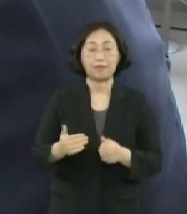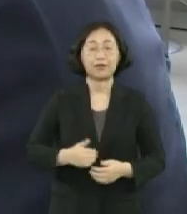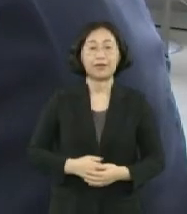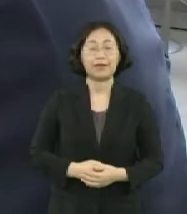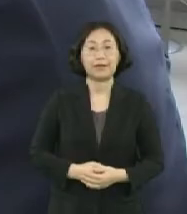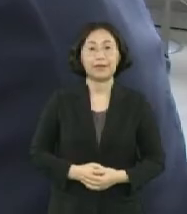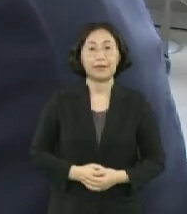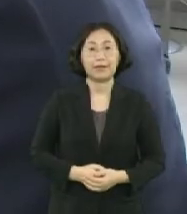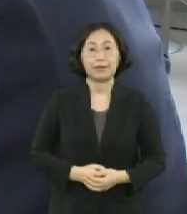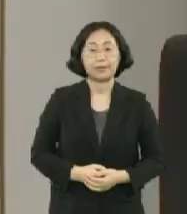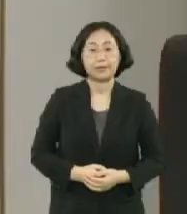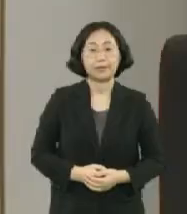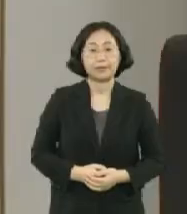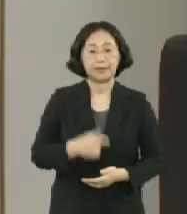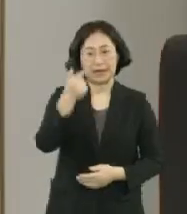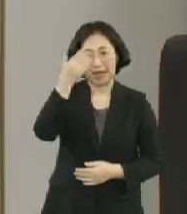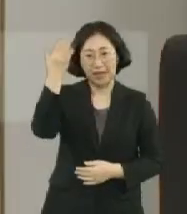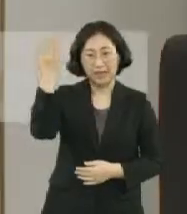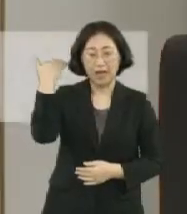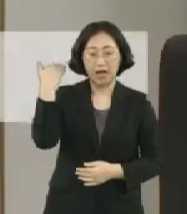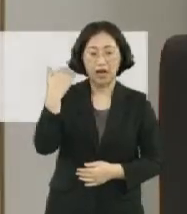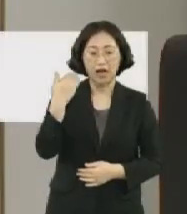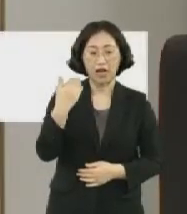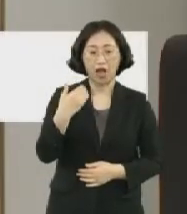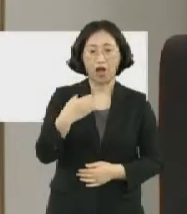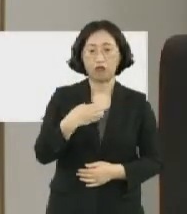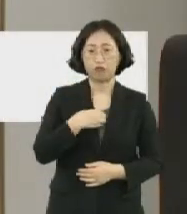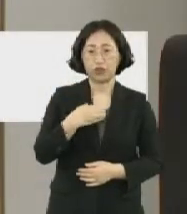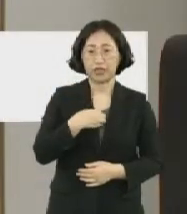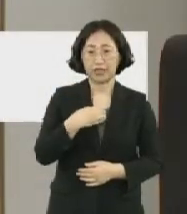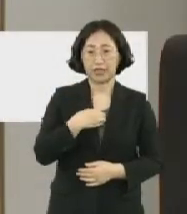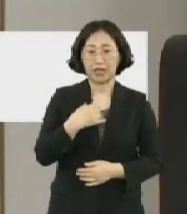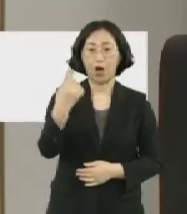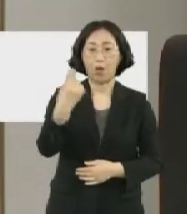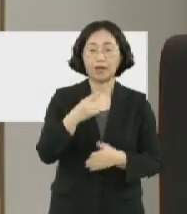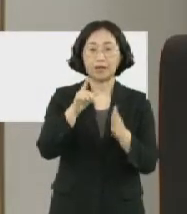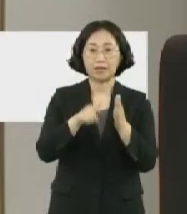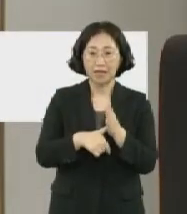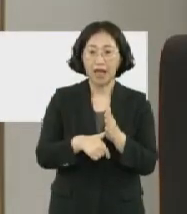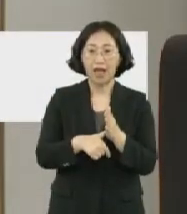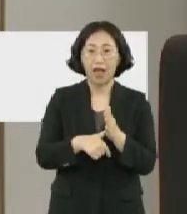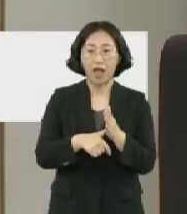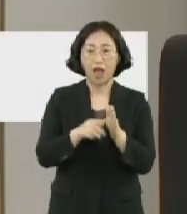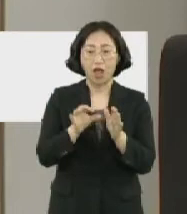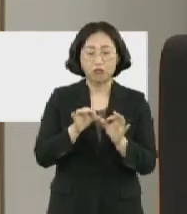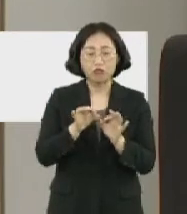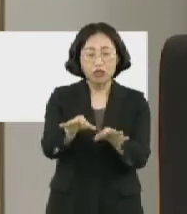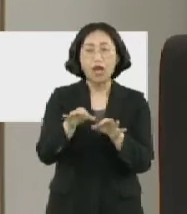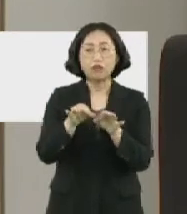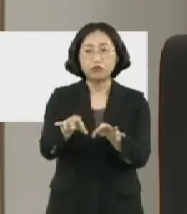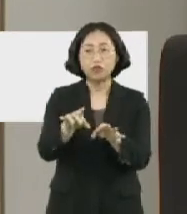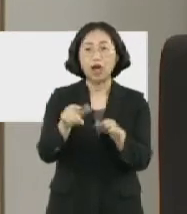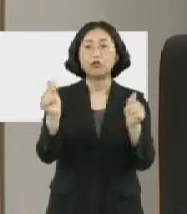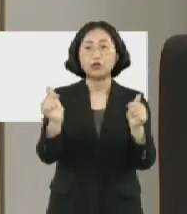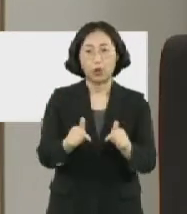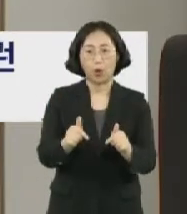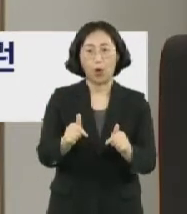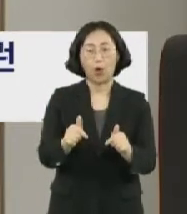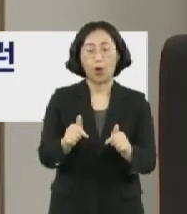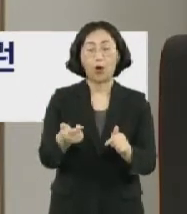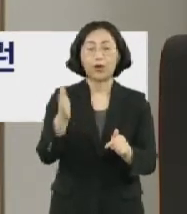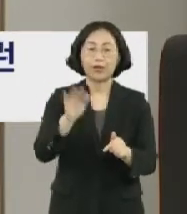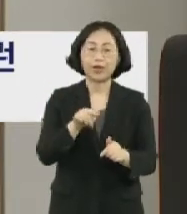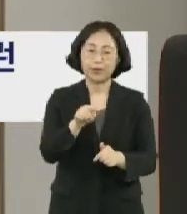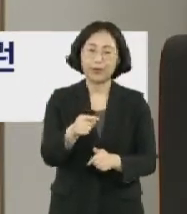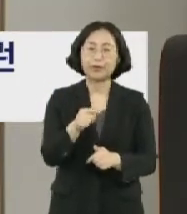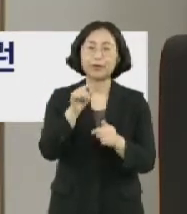분석됩니다. 예전에 그런 위기가 닥쳐왔을 때 이런 부분 IP라든지 이런 부분에 대한 투자를 줄였을 텐데 아마 거기에서 뭔가